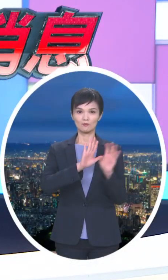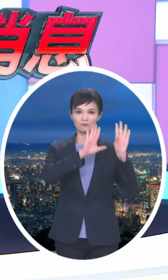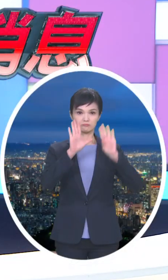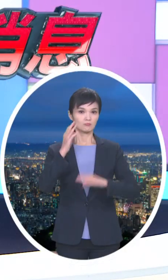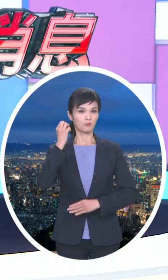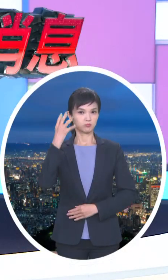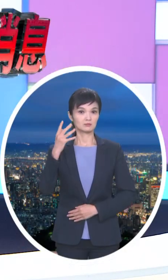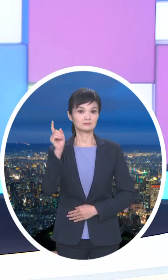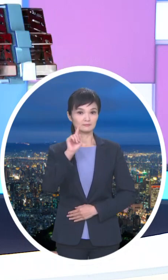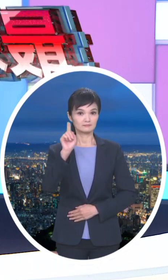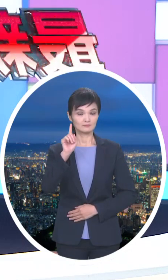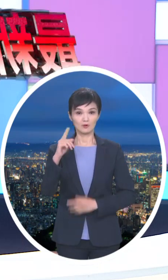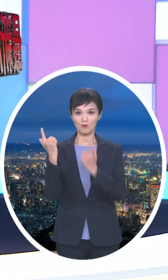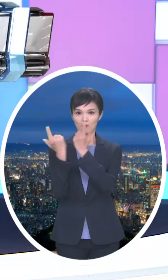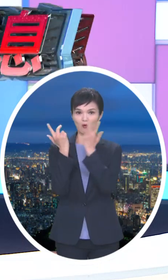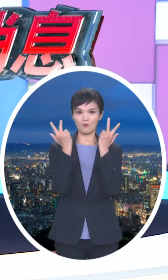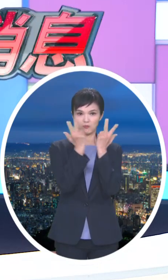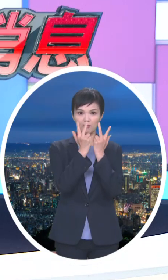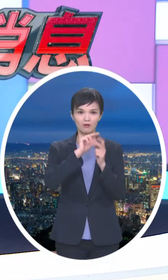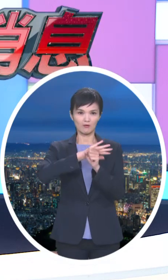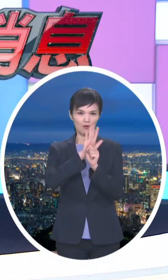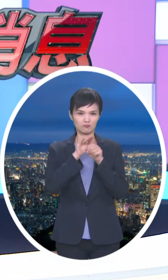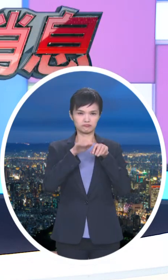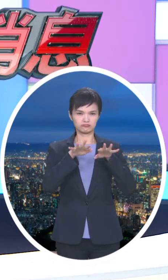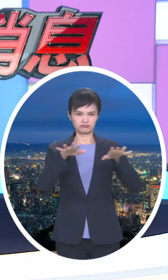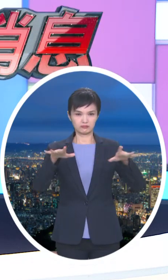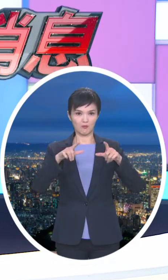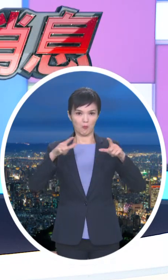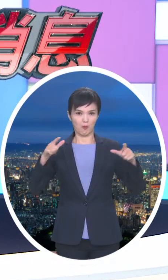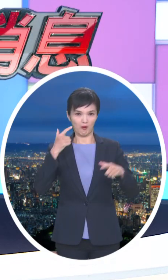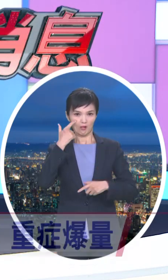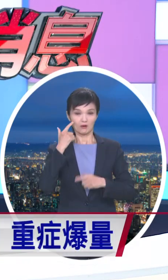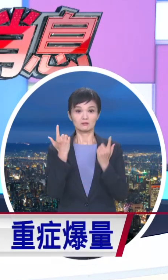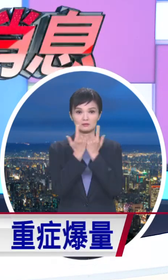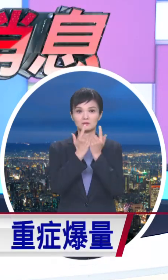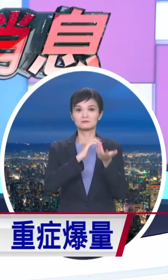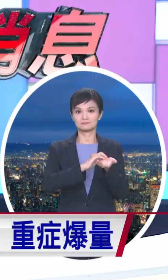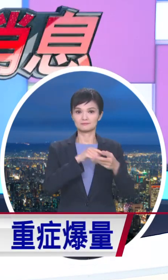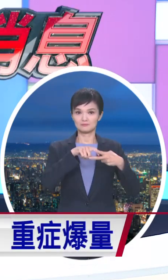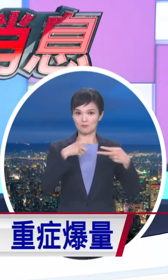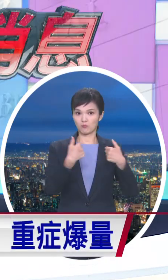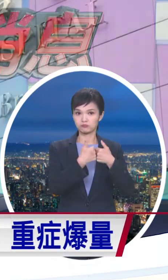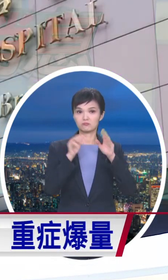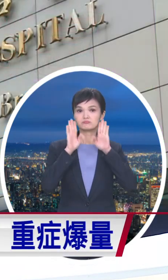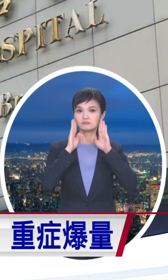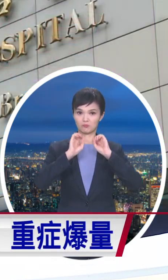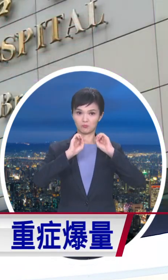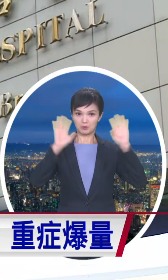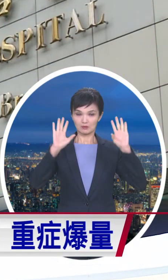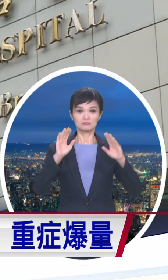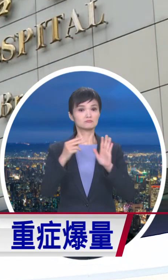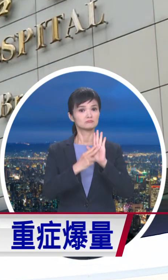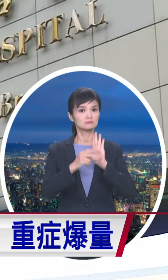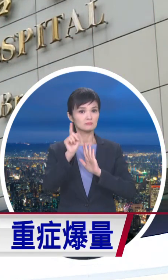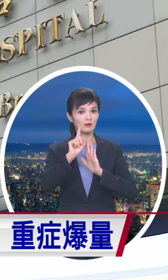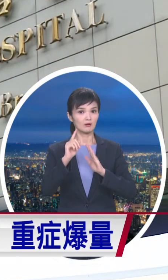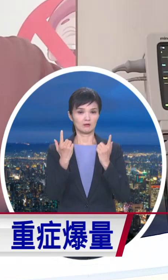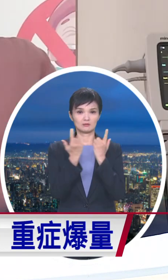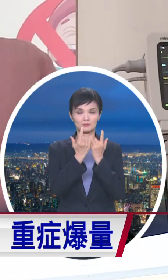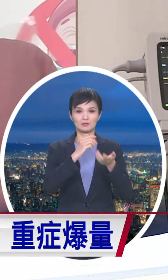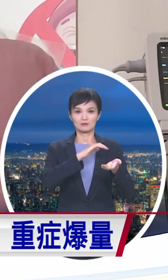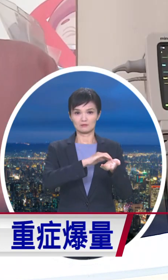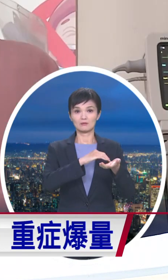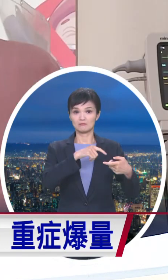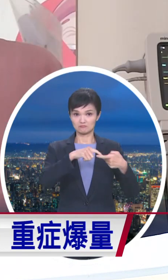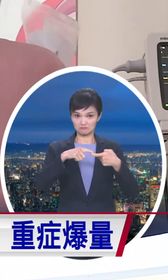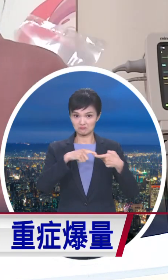关心疫情的最新消息，双北市疫情严重，台北市医师职业工会就在脸书发文，指出台北市联合